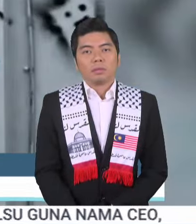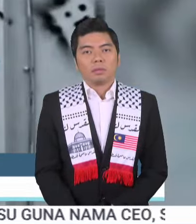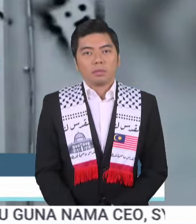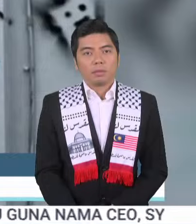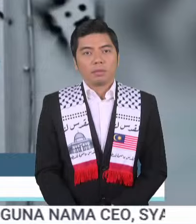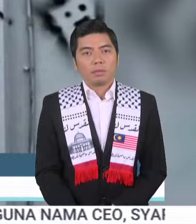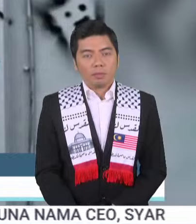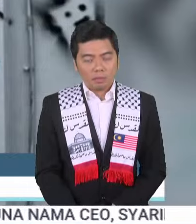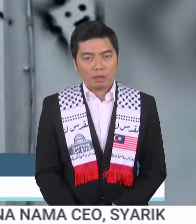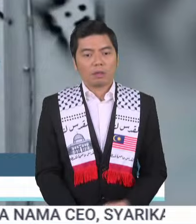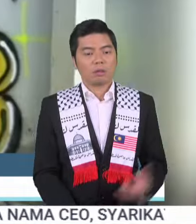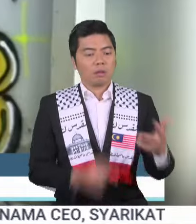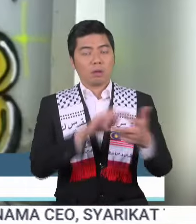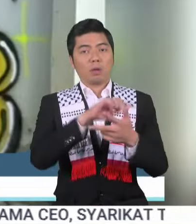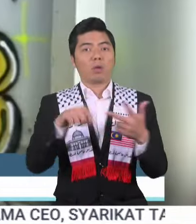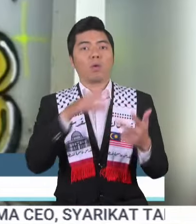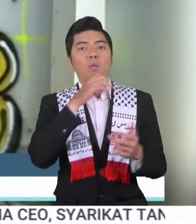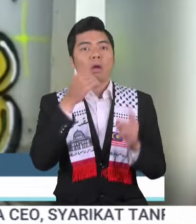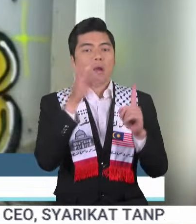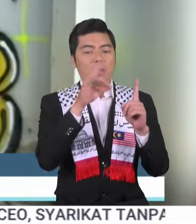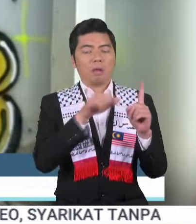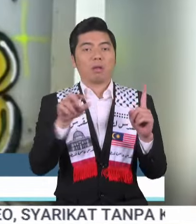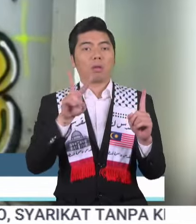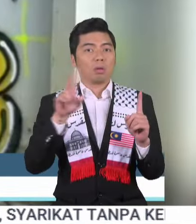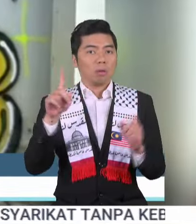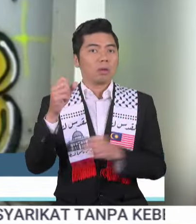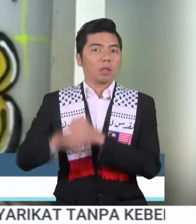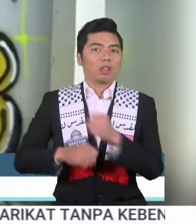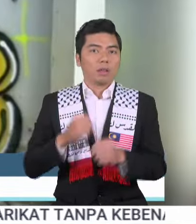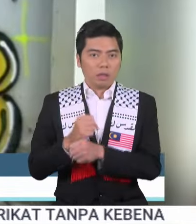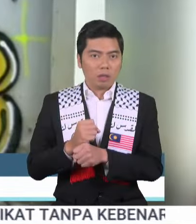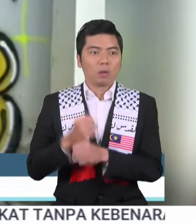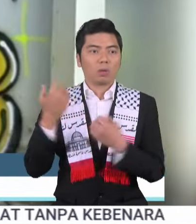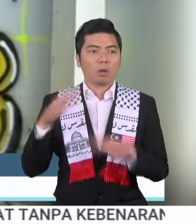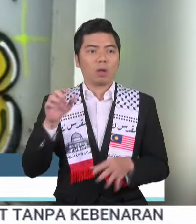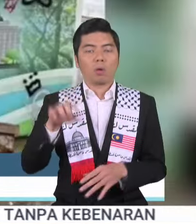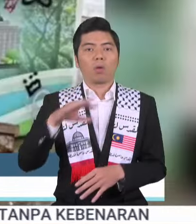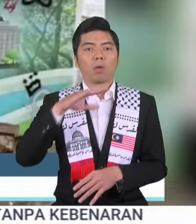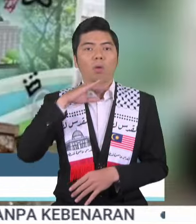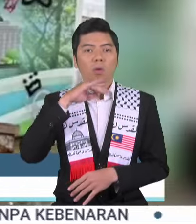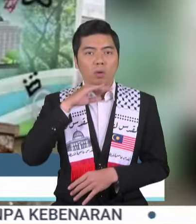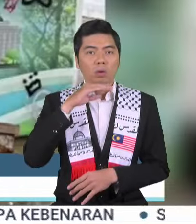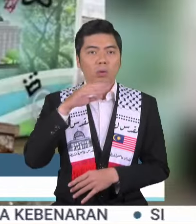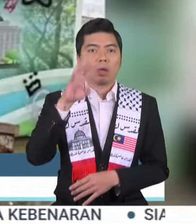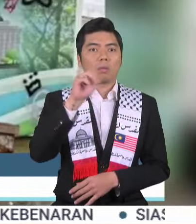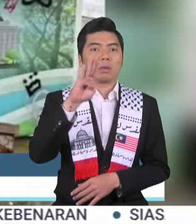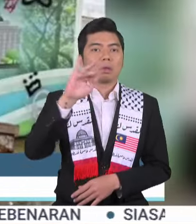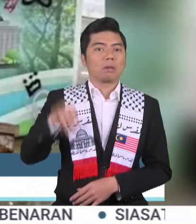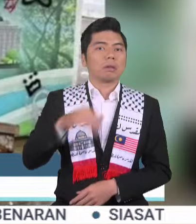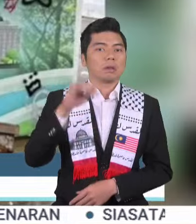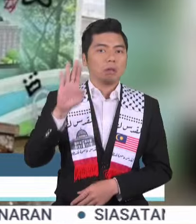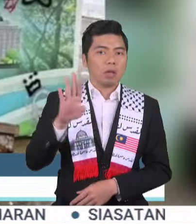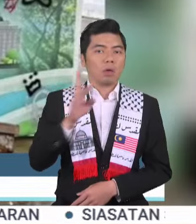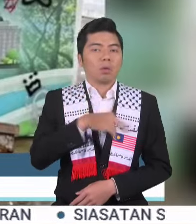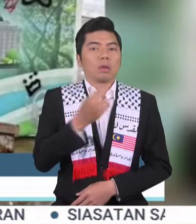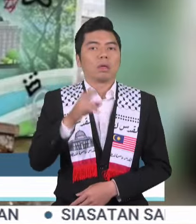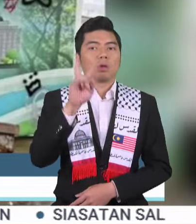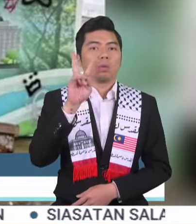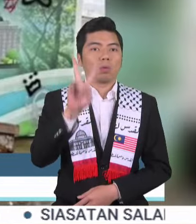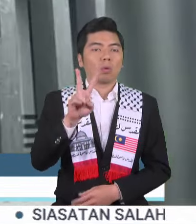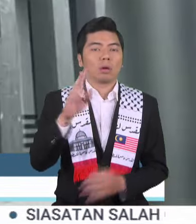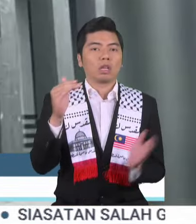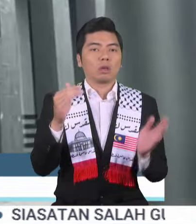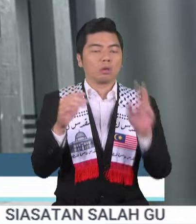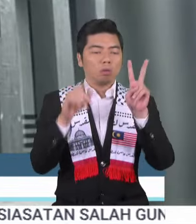itu suspek berusia 18 hingga 21 tahun itu telah mengakibatkan Majlis bandaraya Johor Bahru mbjb kerugian